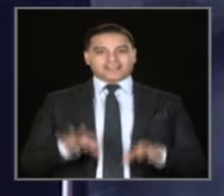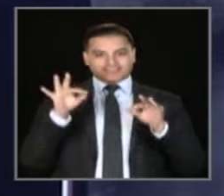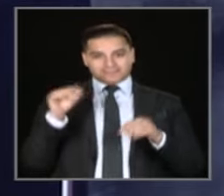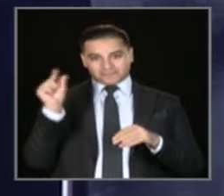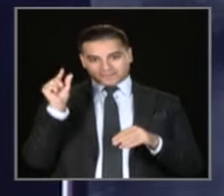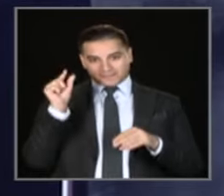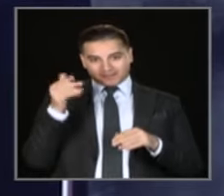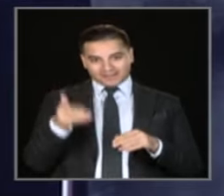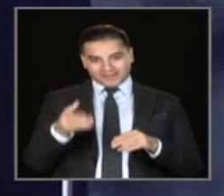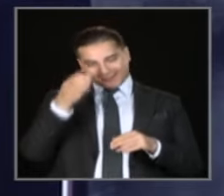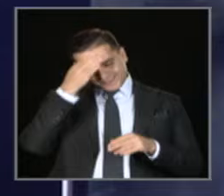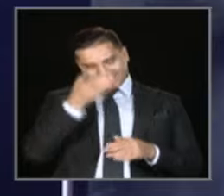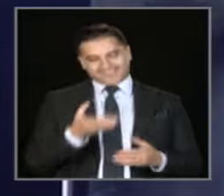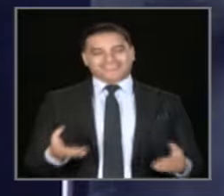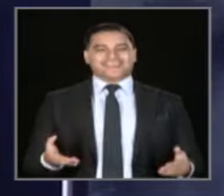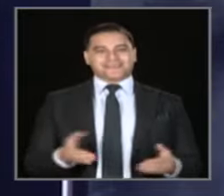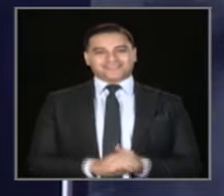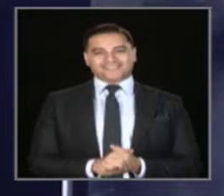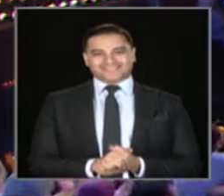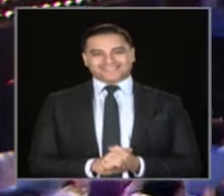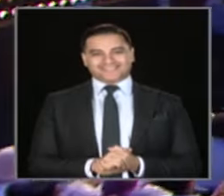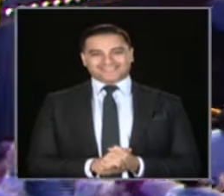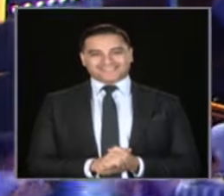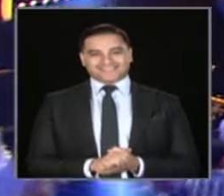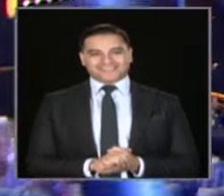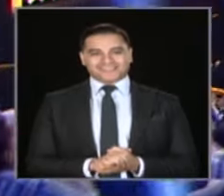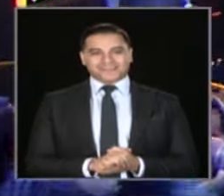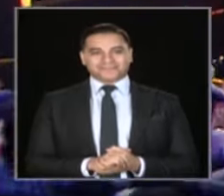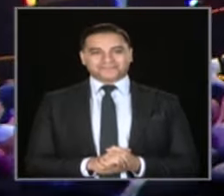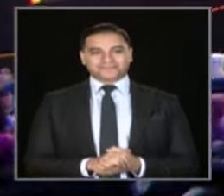وحلقة جديدة من برنامج العباقرة.